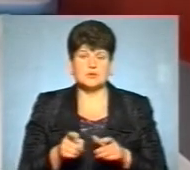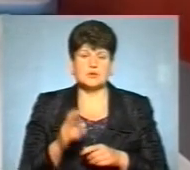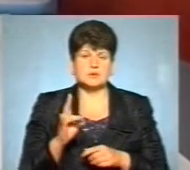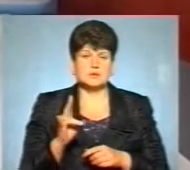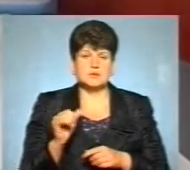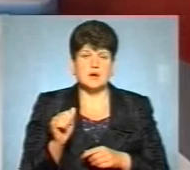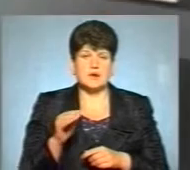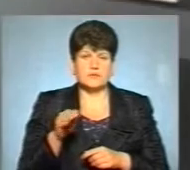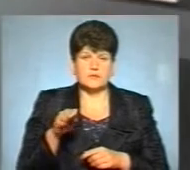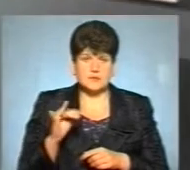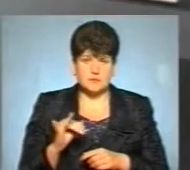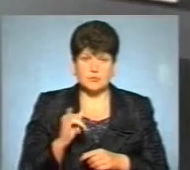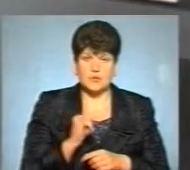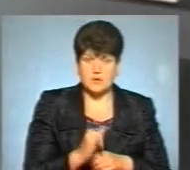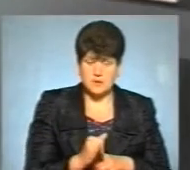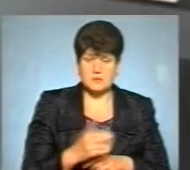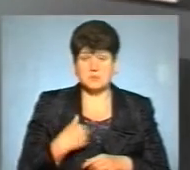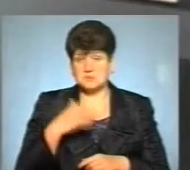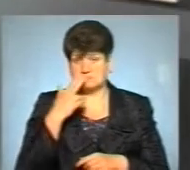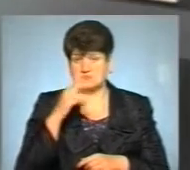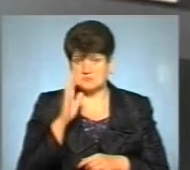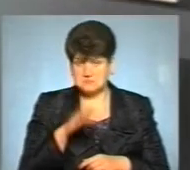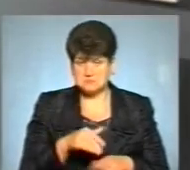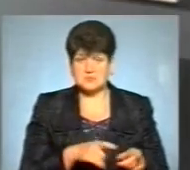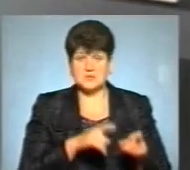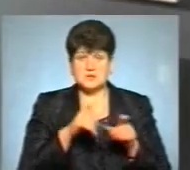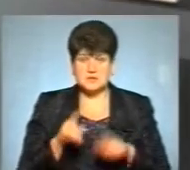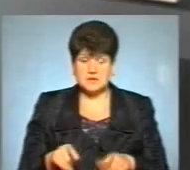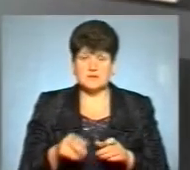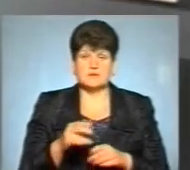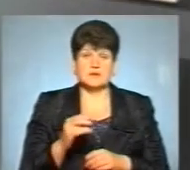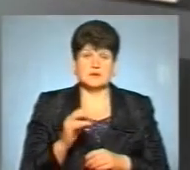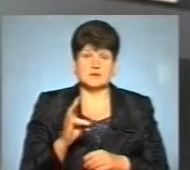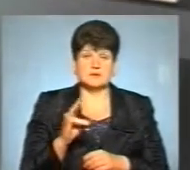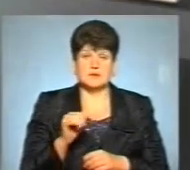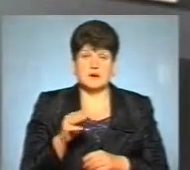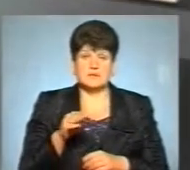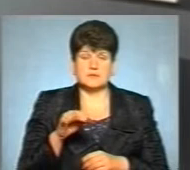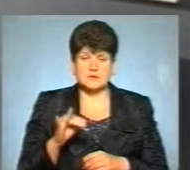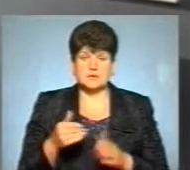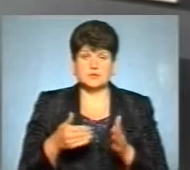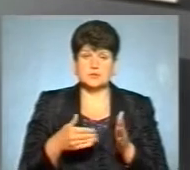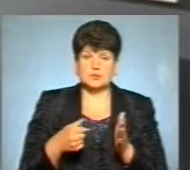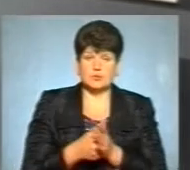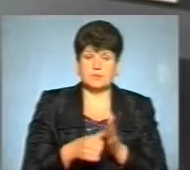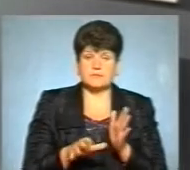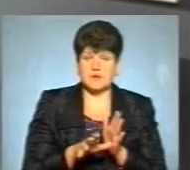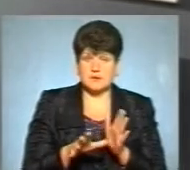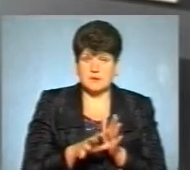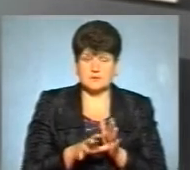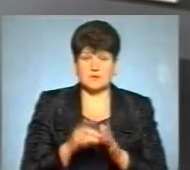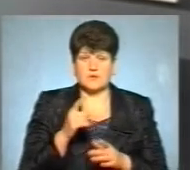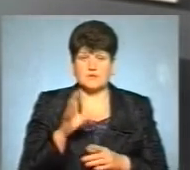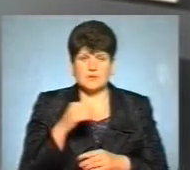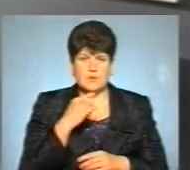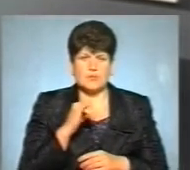використання – це погано, але ми звикли. Потім переходу від нафти до електромобілів і використання електрики всі також сприймають, що, таке, що це